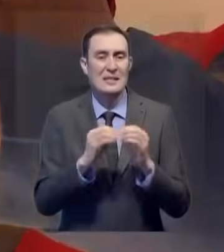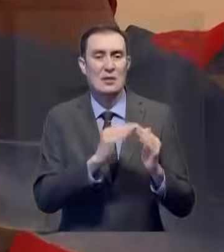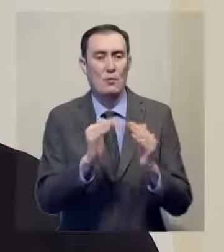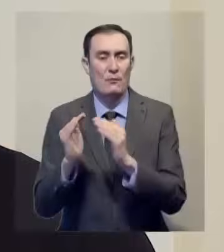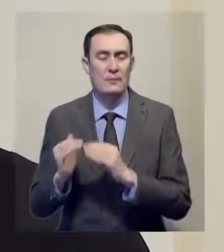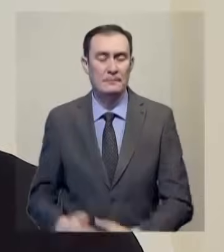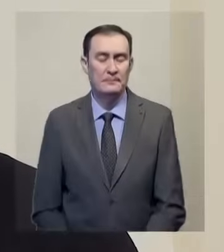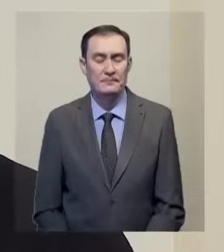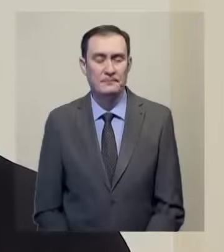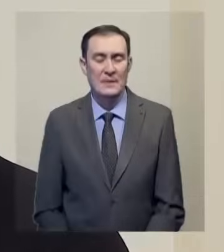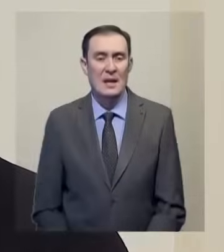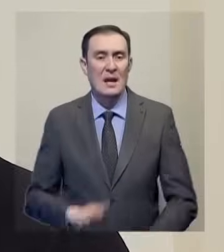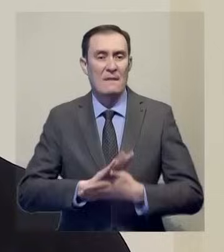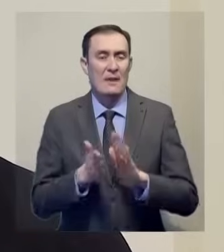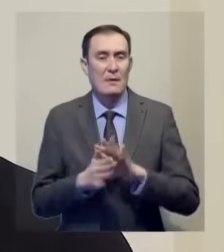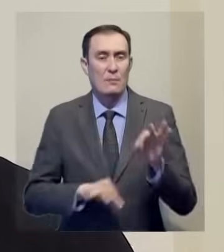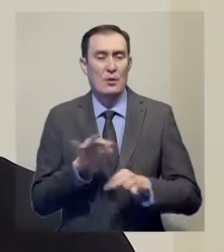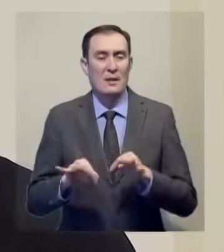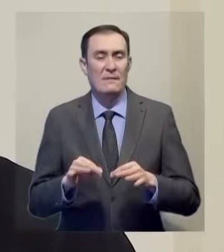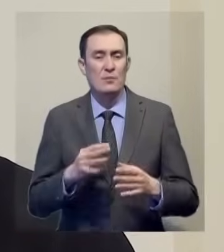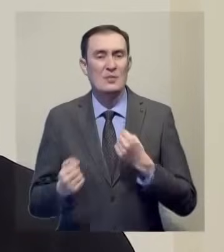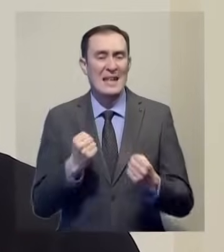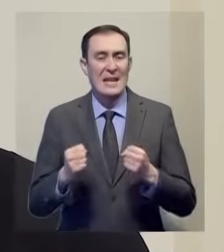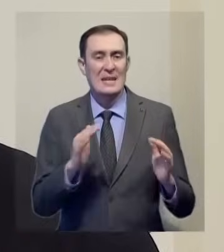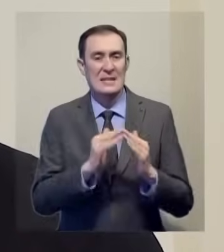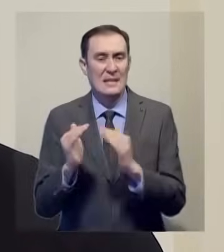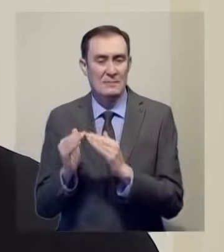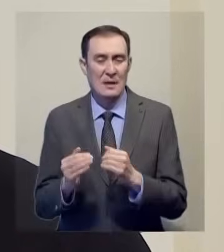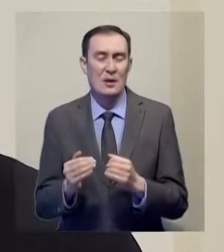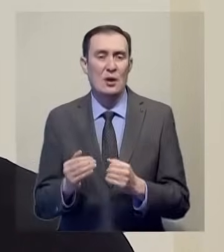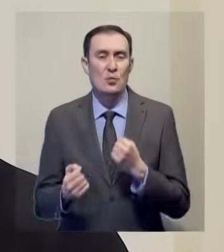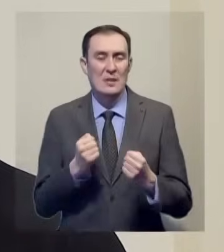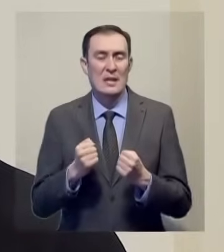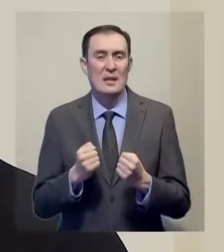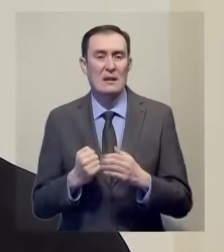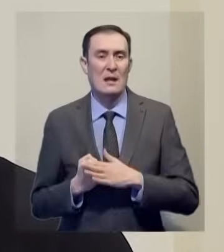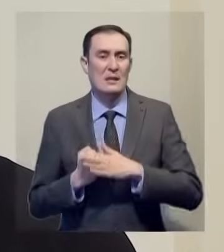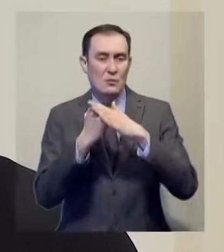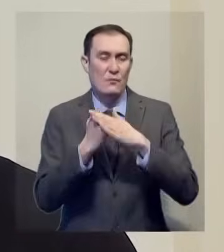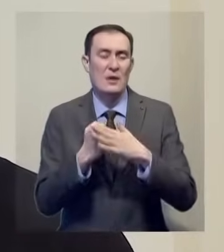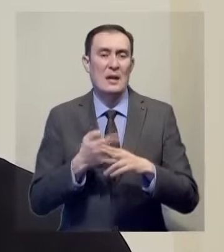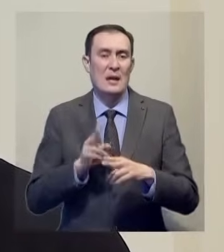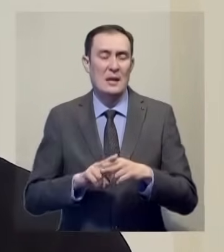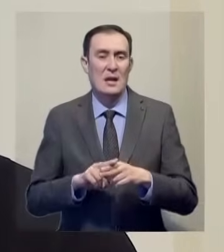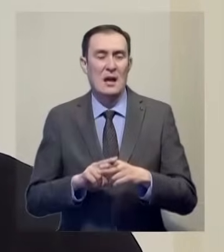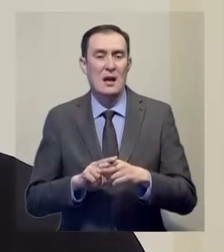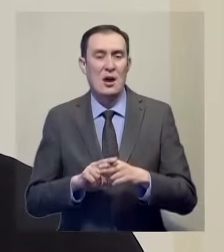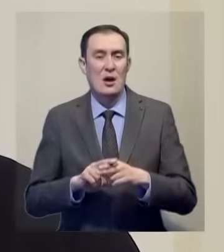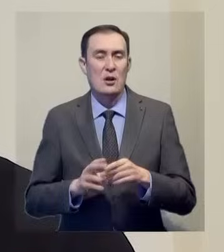зданий. В рамках проекта сейсмоусиления проводится усиление несущей конструкции. Это у нас